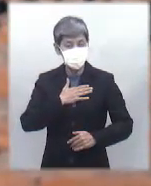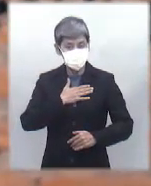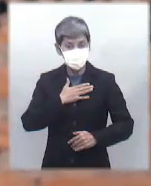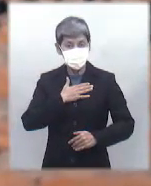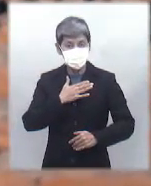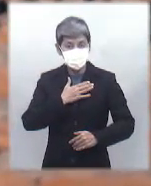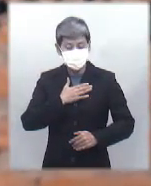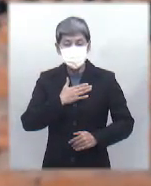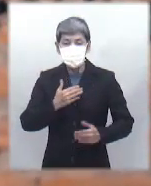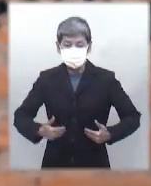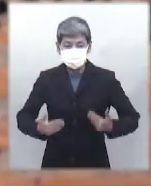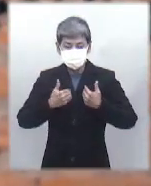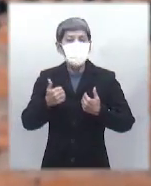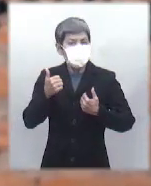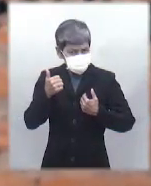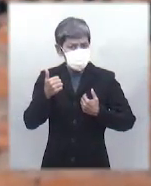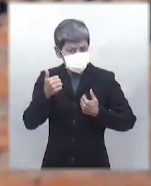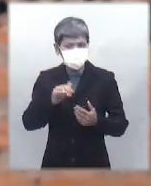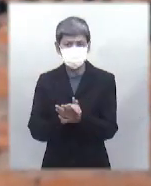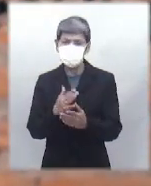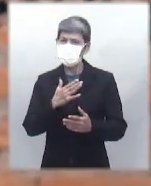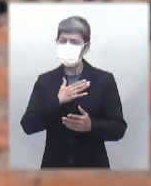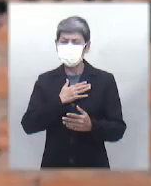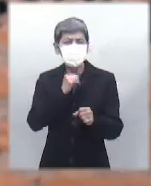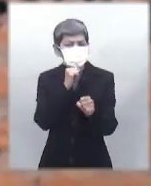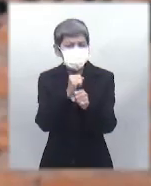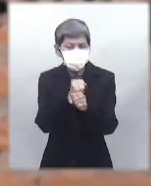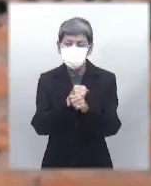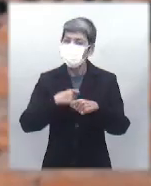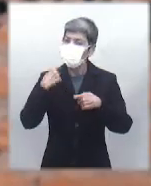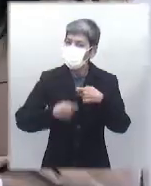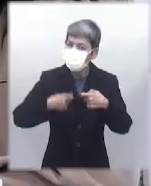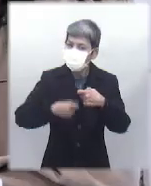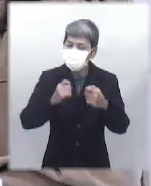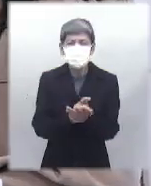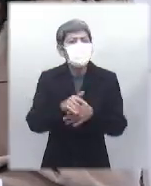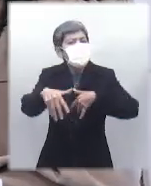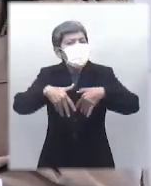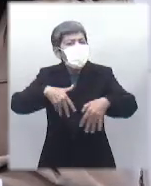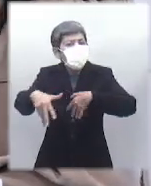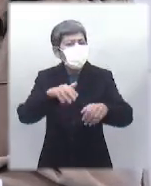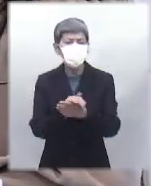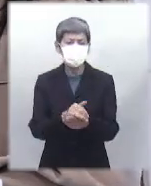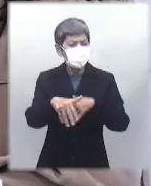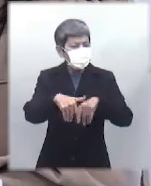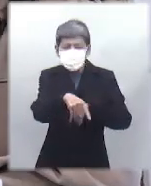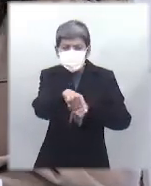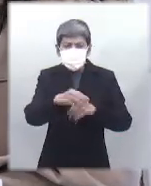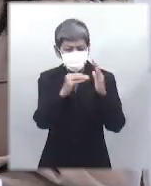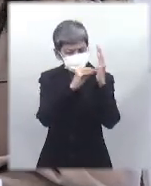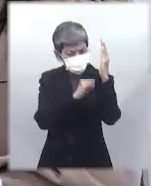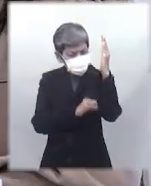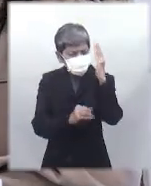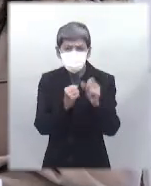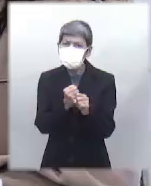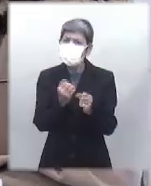แบบมีความเป็นอยู่ดีระดับหนึ่งเนี่ยเวลาเราจะไปหาอะไรเนี่ยอย่างยากเลยแล้วชาวบ้านอ่ะภาษีต่อสายยิ่งต่างจังหวัด